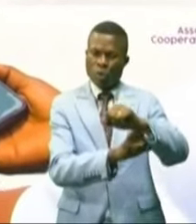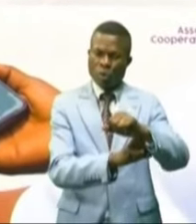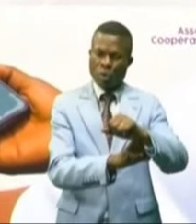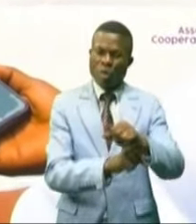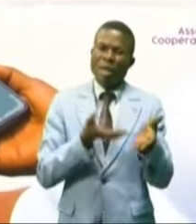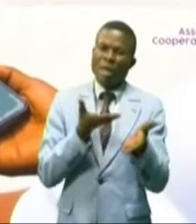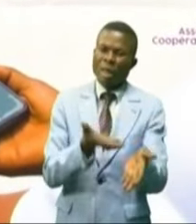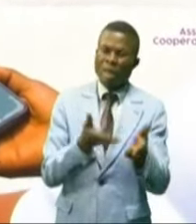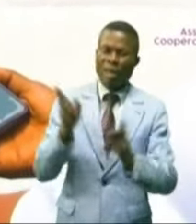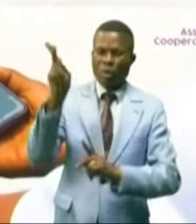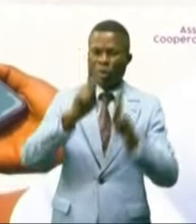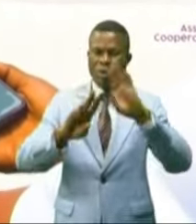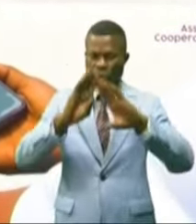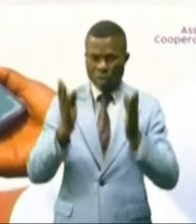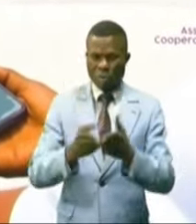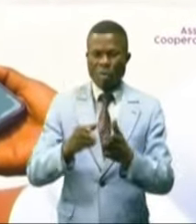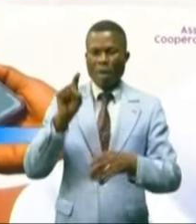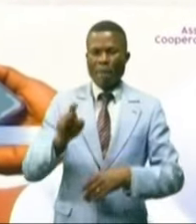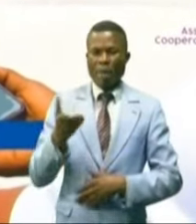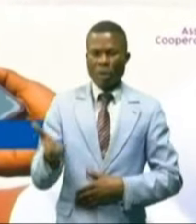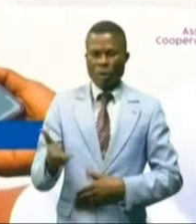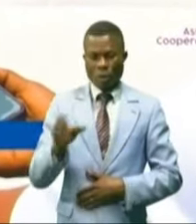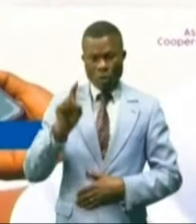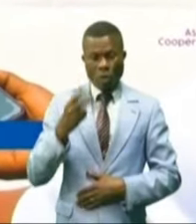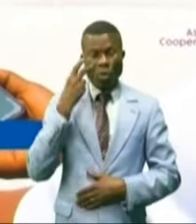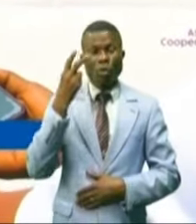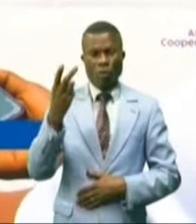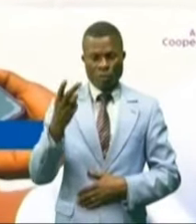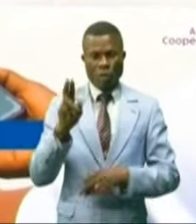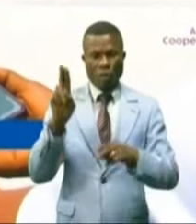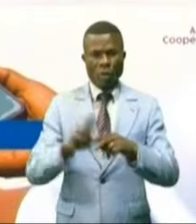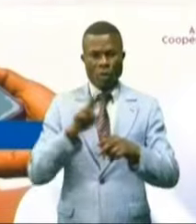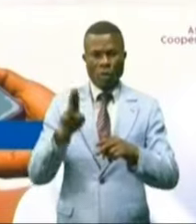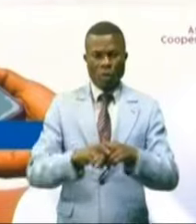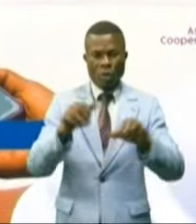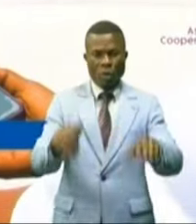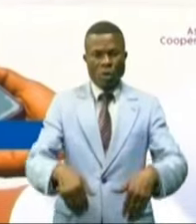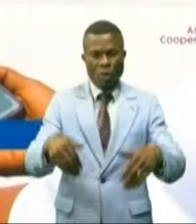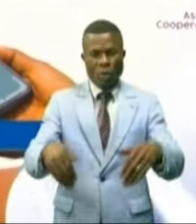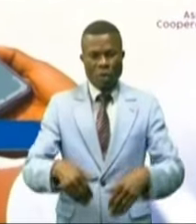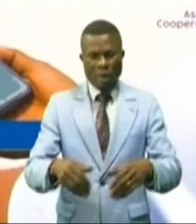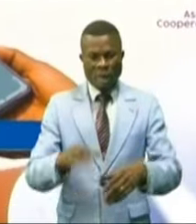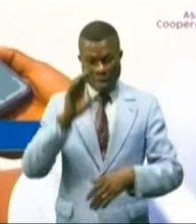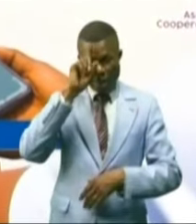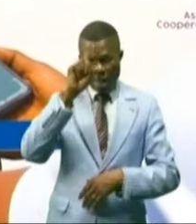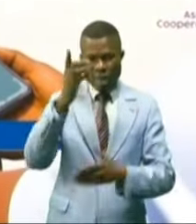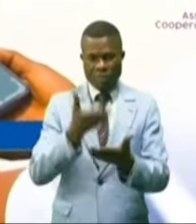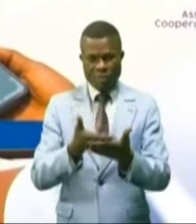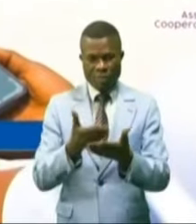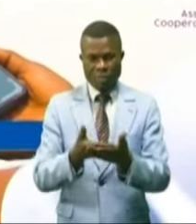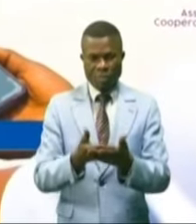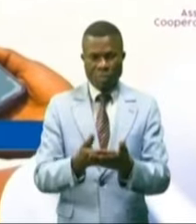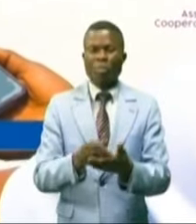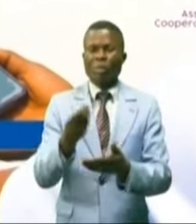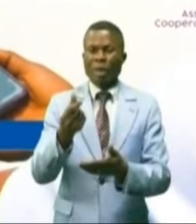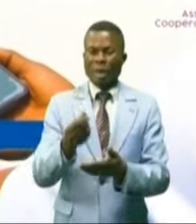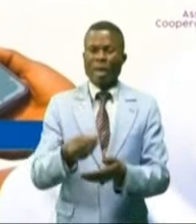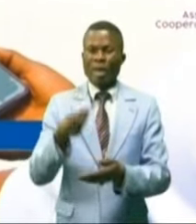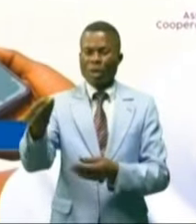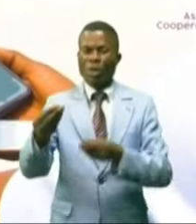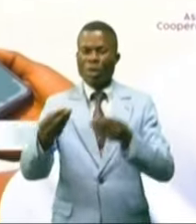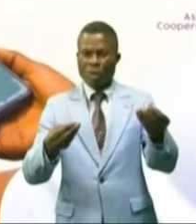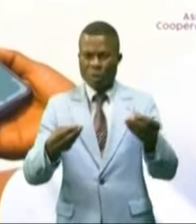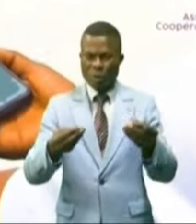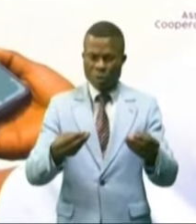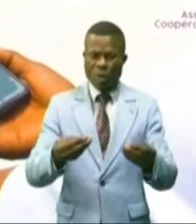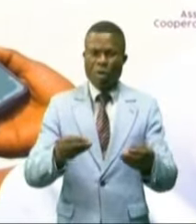servir cette population en besoin. On doit voir comment on peut utiliser l'agriculture intelligente. La microfinance et le COPEC, ils servent la